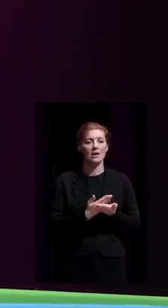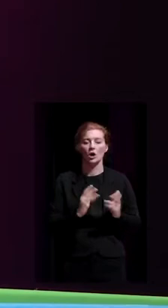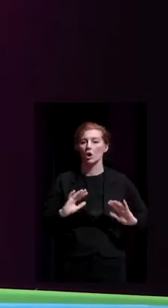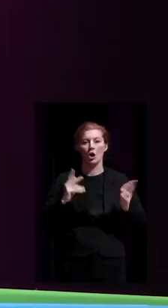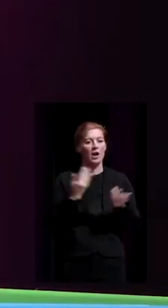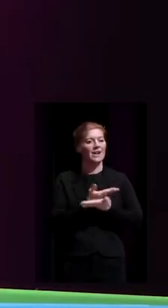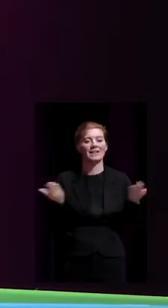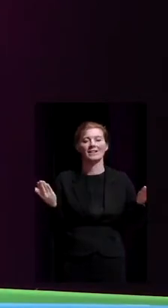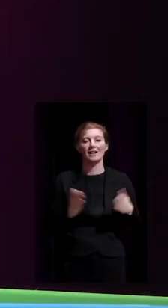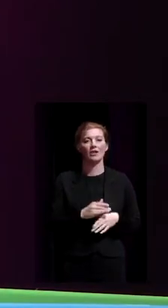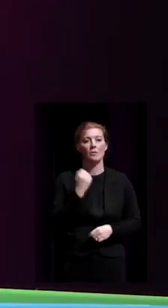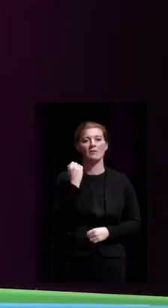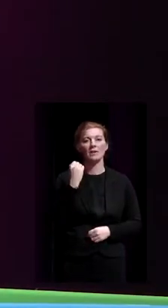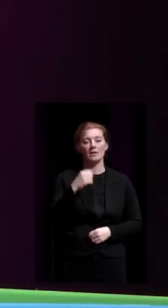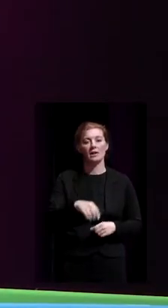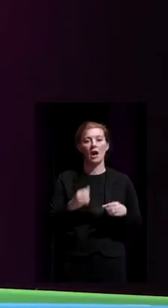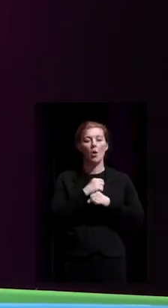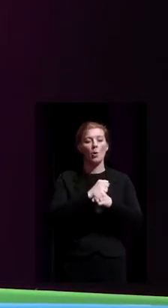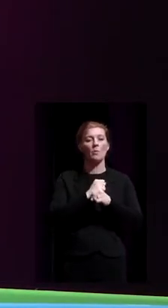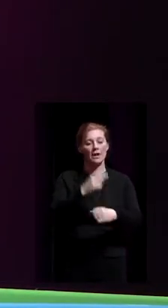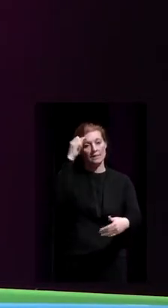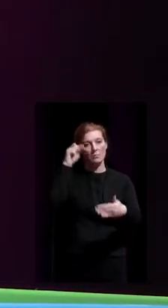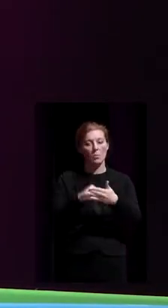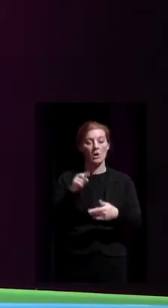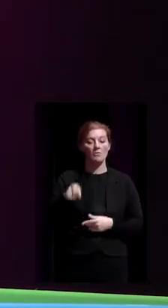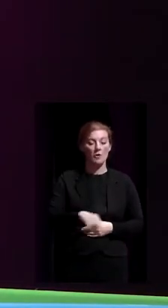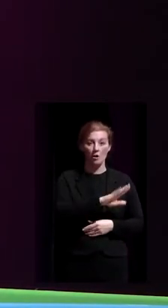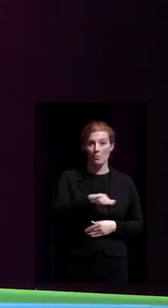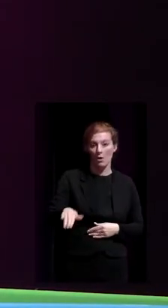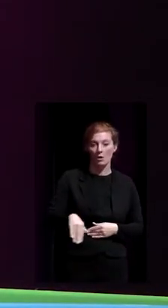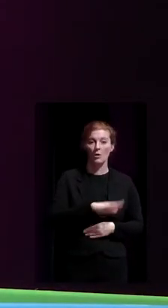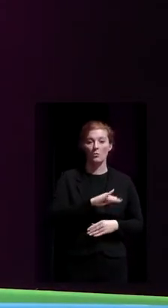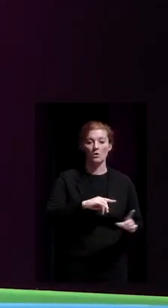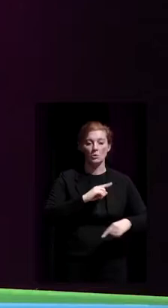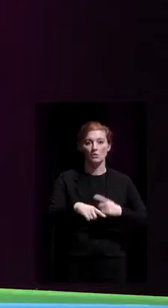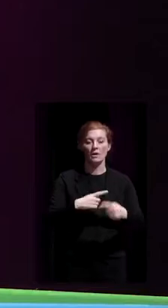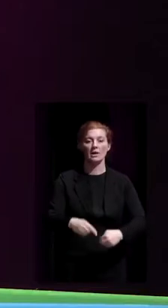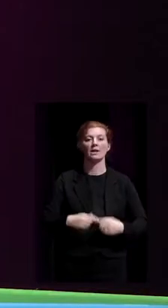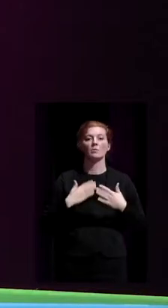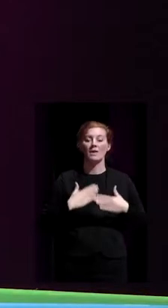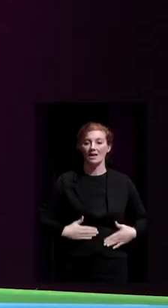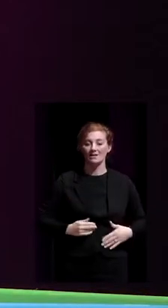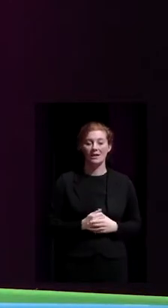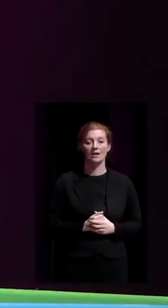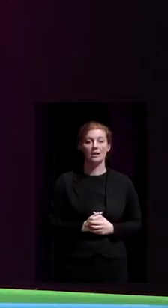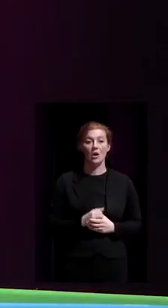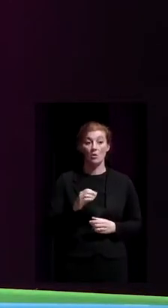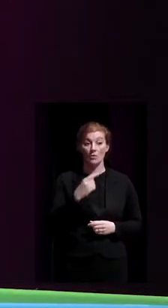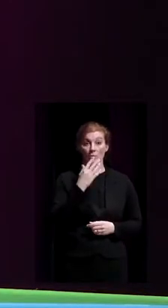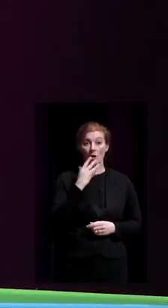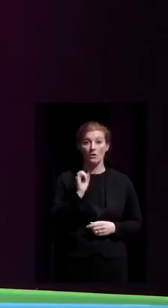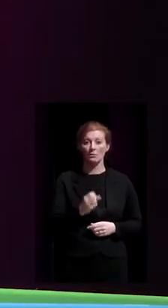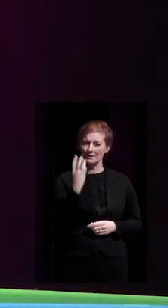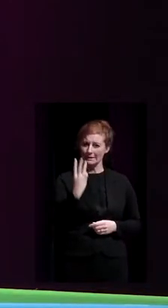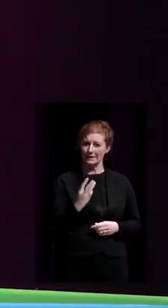här viktiga hållbarhetsmålen för barn och barns utveckling och hälsa. Och ni bara tar ett sånt mål som det